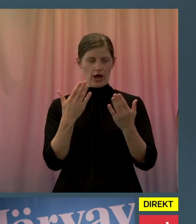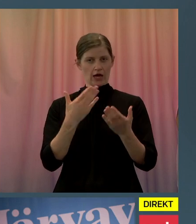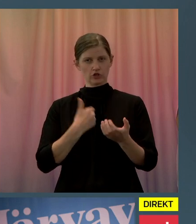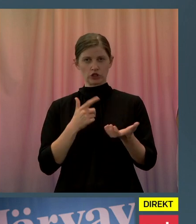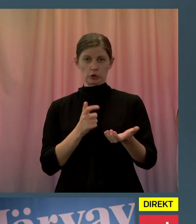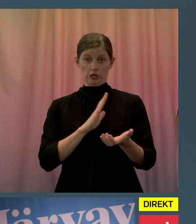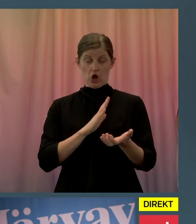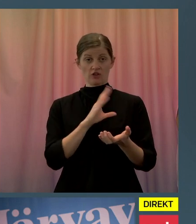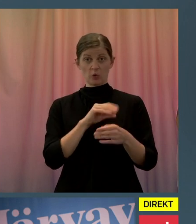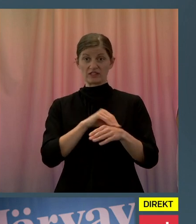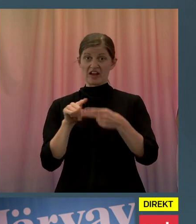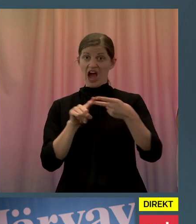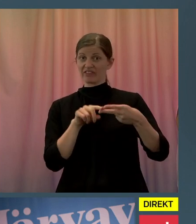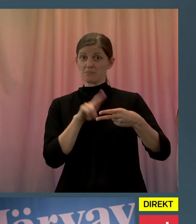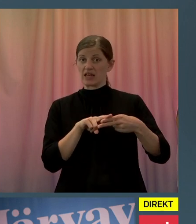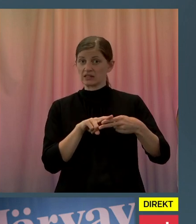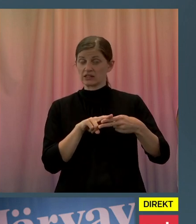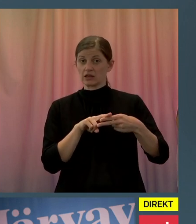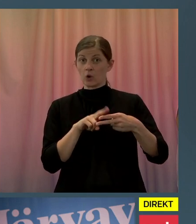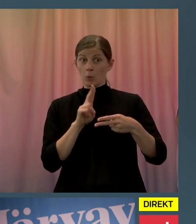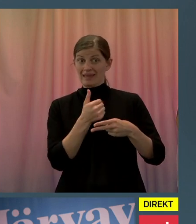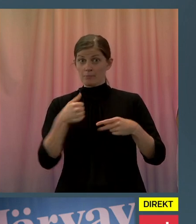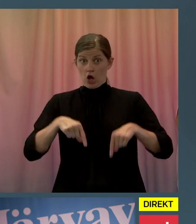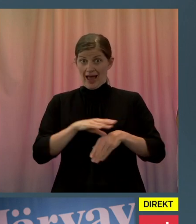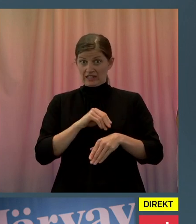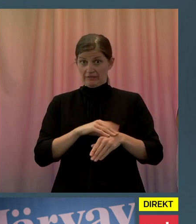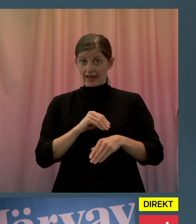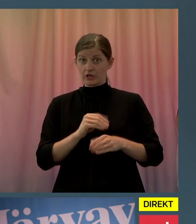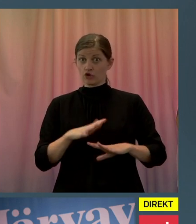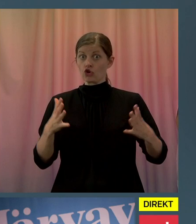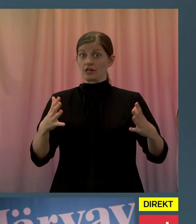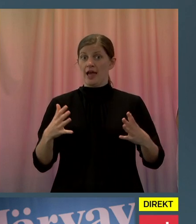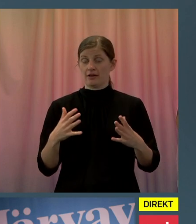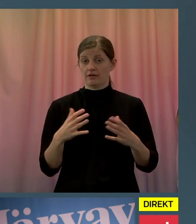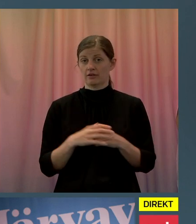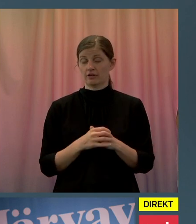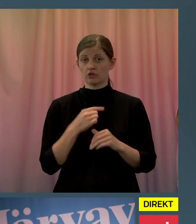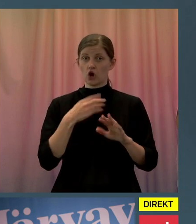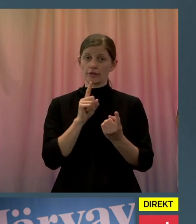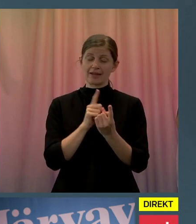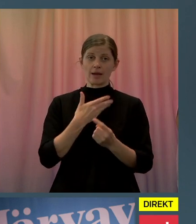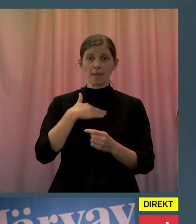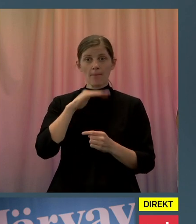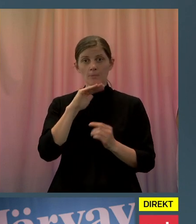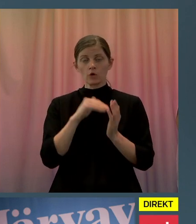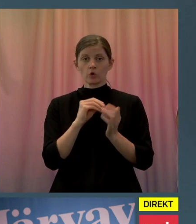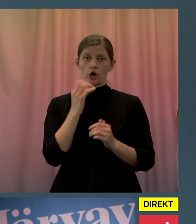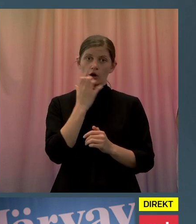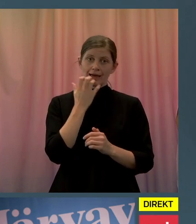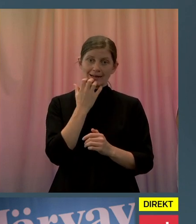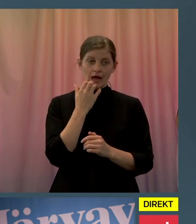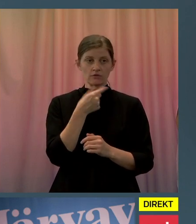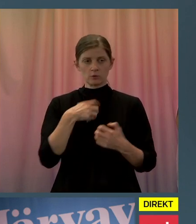är det enda landet där dödsskjutningarna ökar. Jag har suttit med mammor i Akalla som är rädda att deras barn